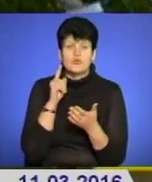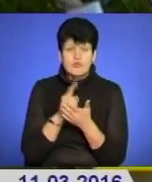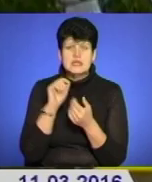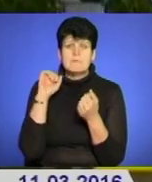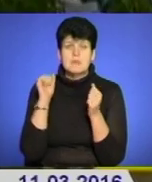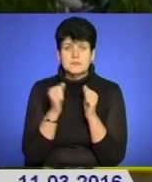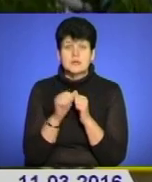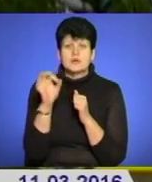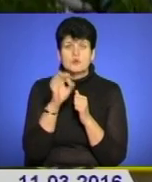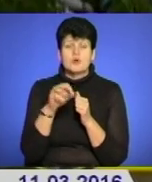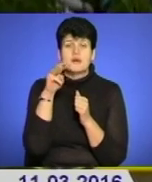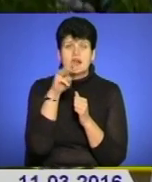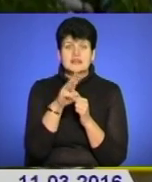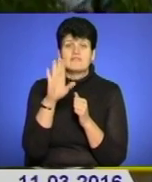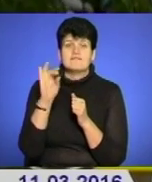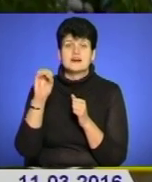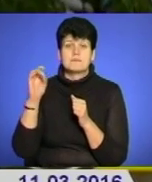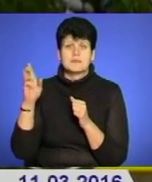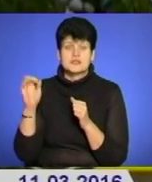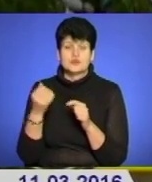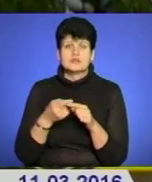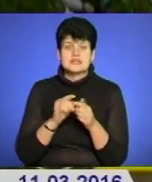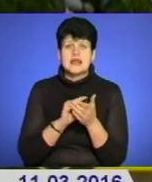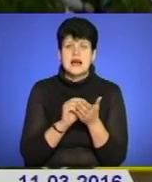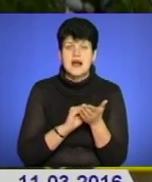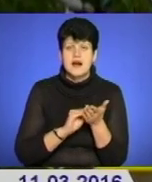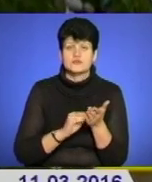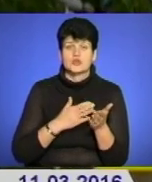і про Михайла Вербицького, адже це автор нашого гімну.